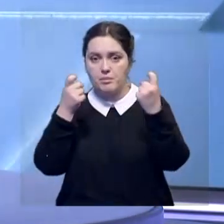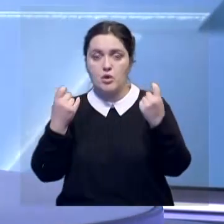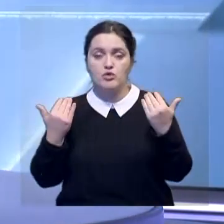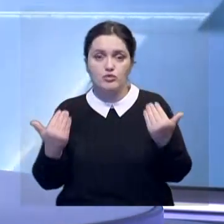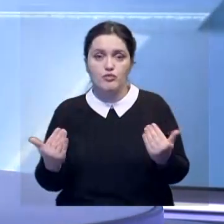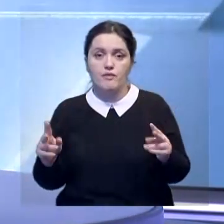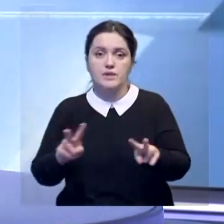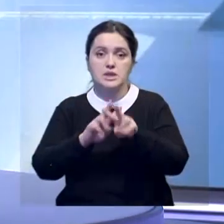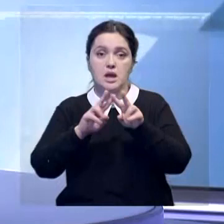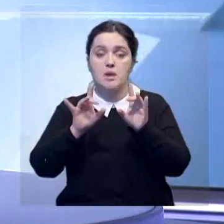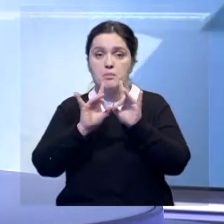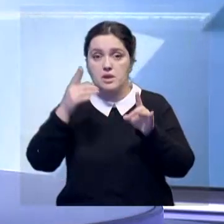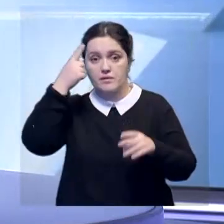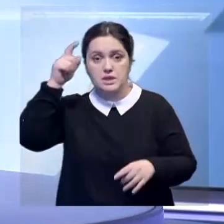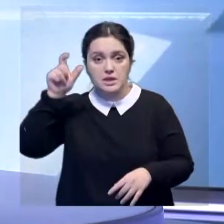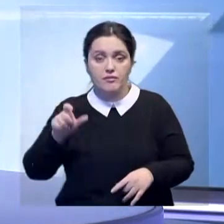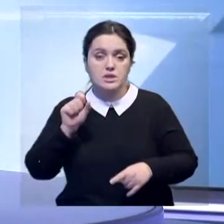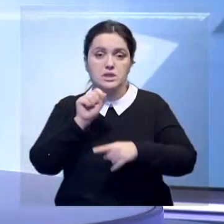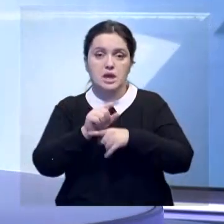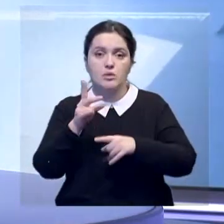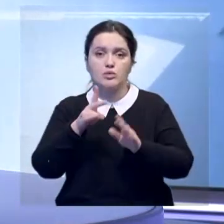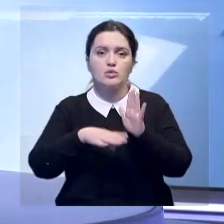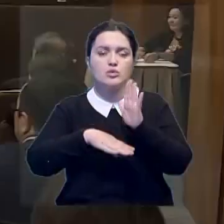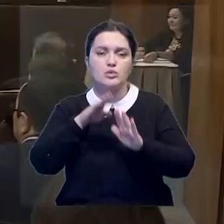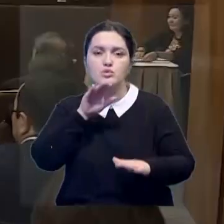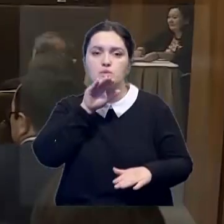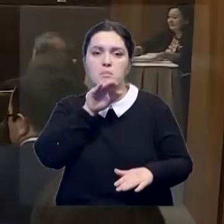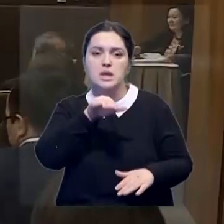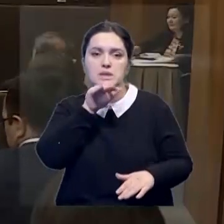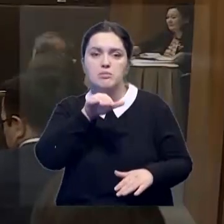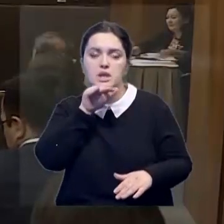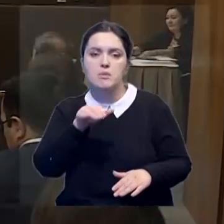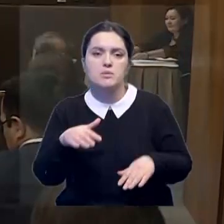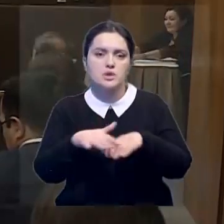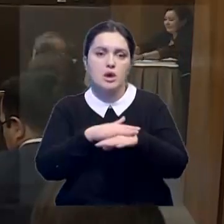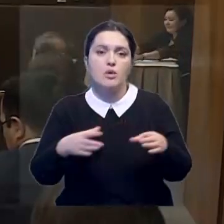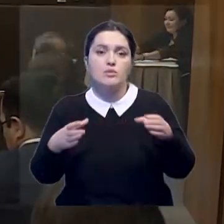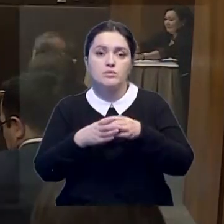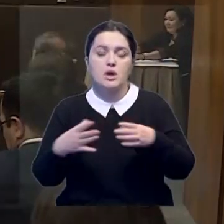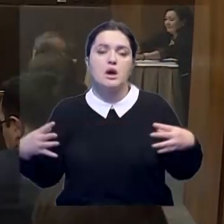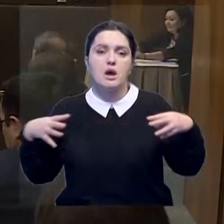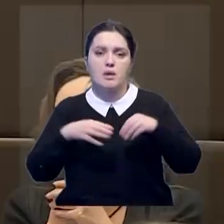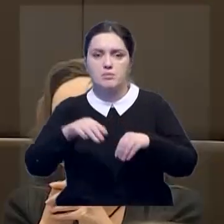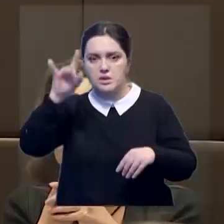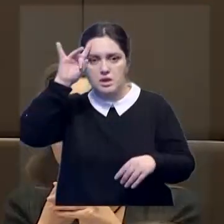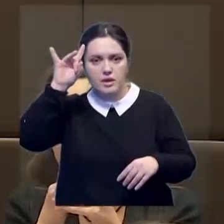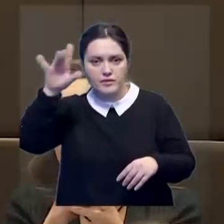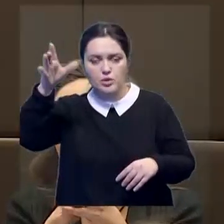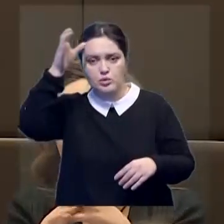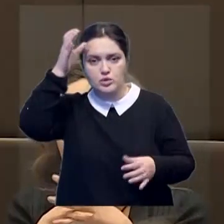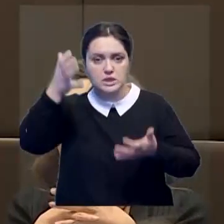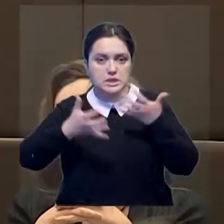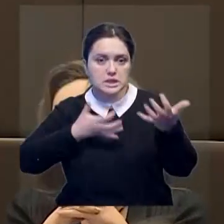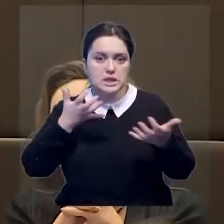было объявлено в Астане. По словам инициаторов, его задача – стать лучшим экспертным сообществом страны, которое объединит